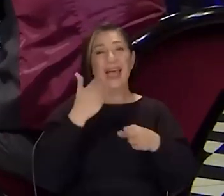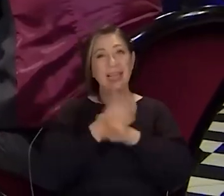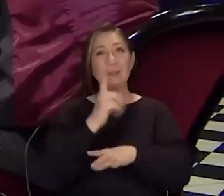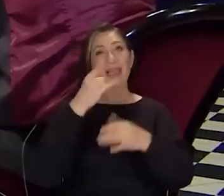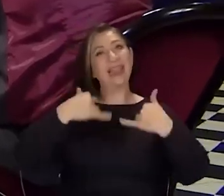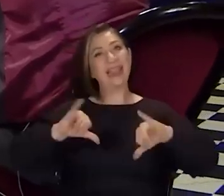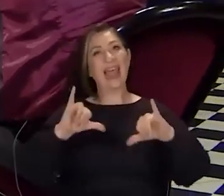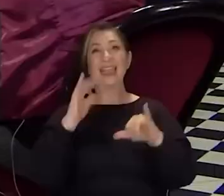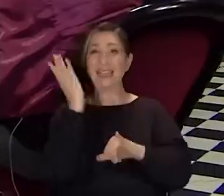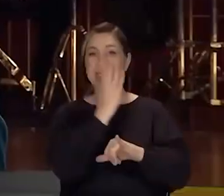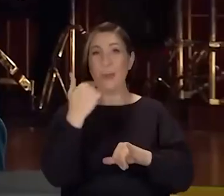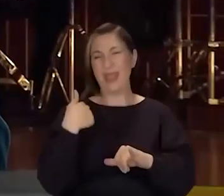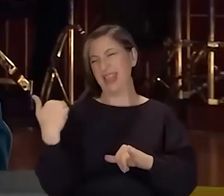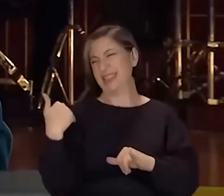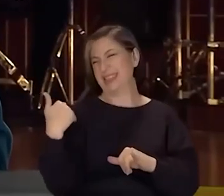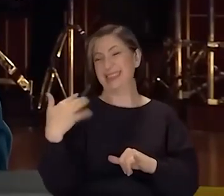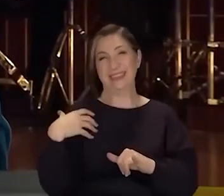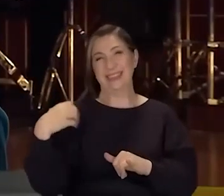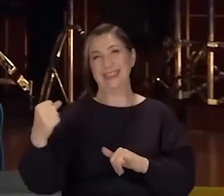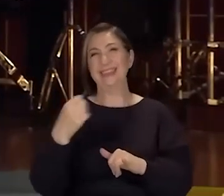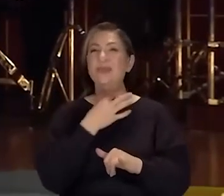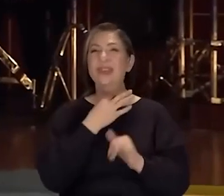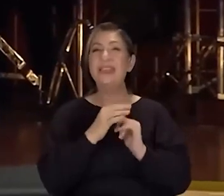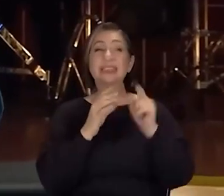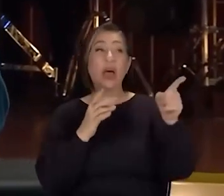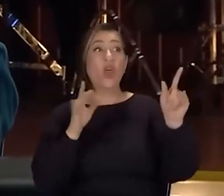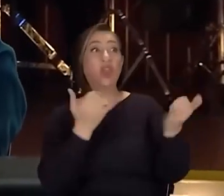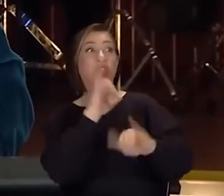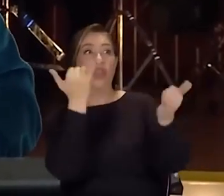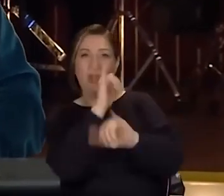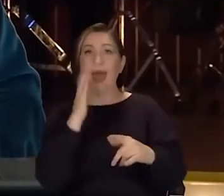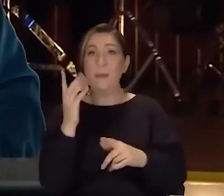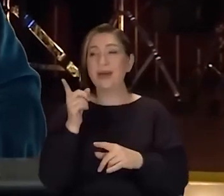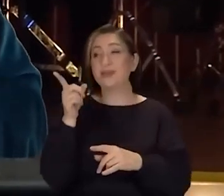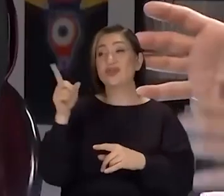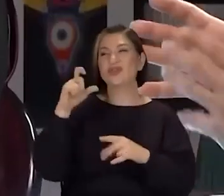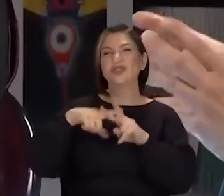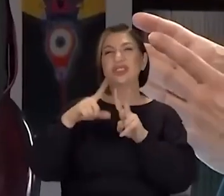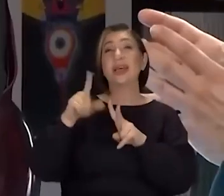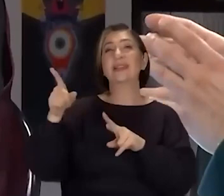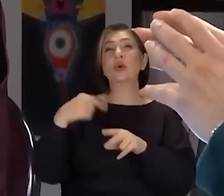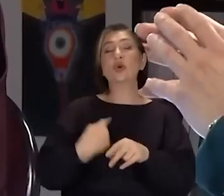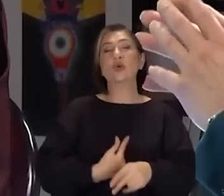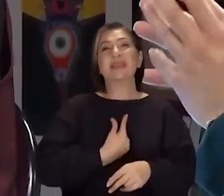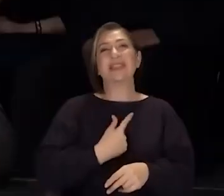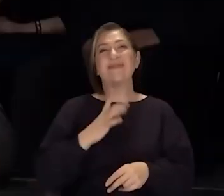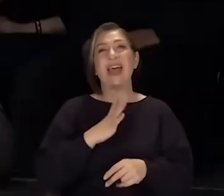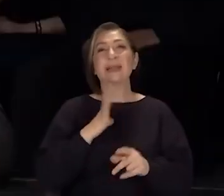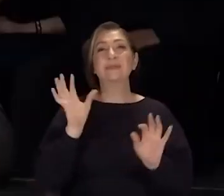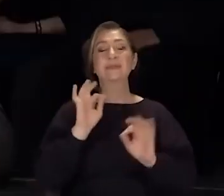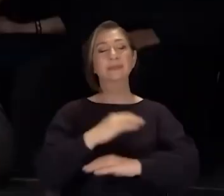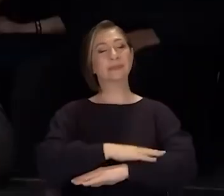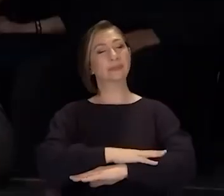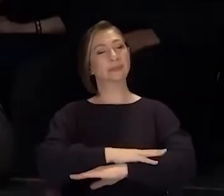bir tatile gidişinizde yani sen coşarsın tahmin ediyorum da Can Gox'tan ümitliyim. Yani